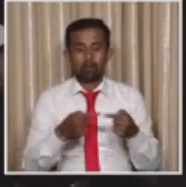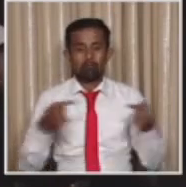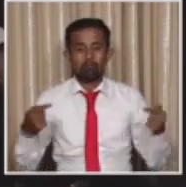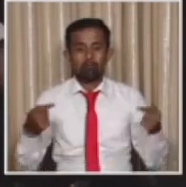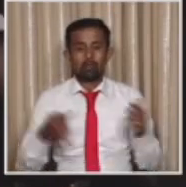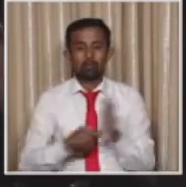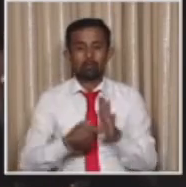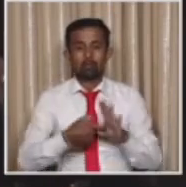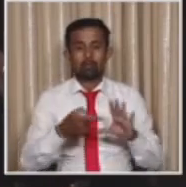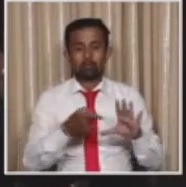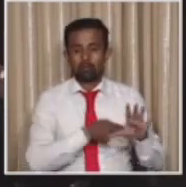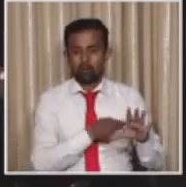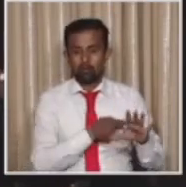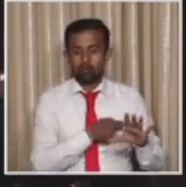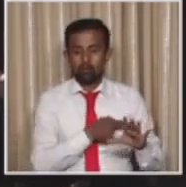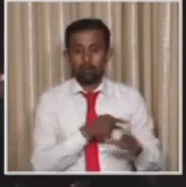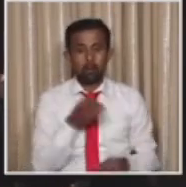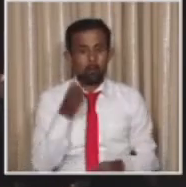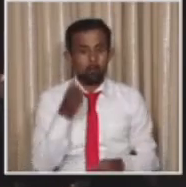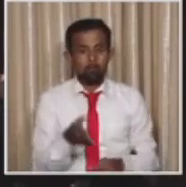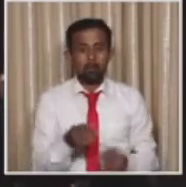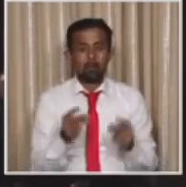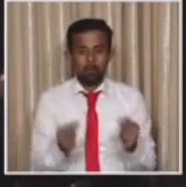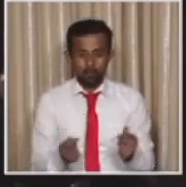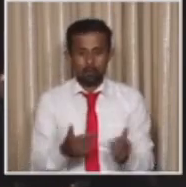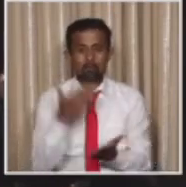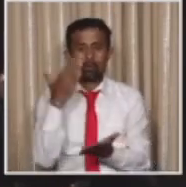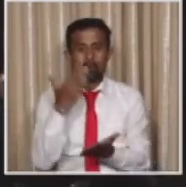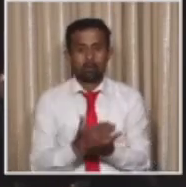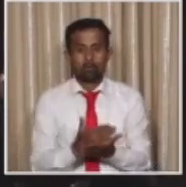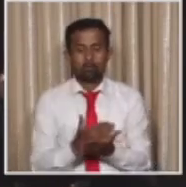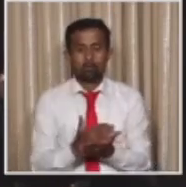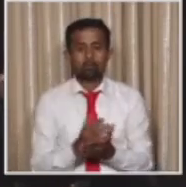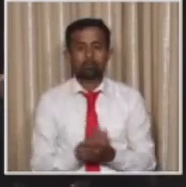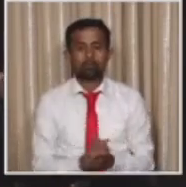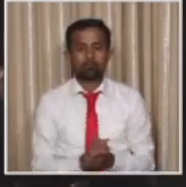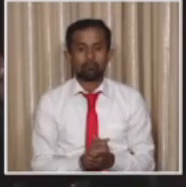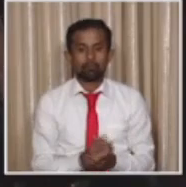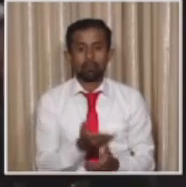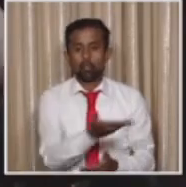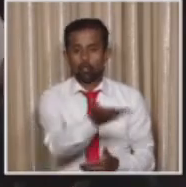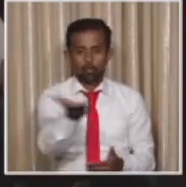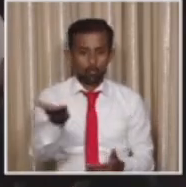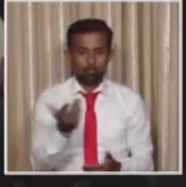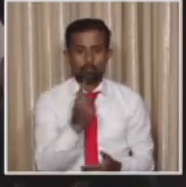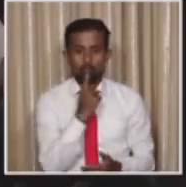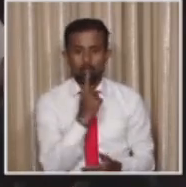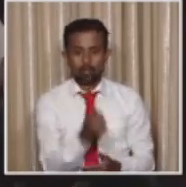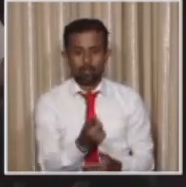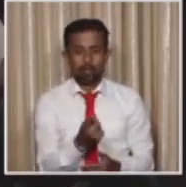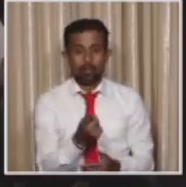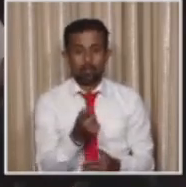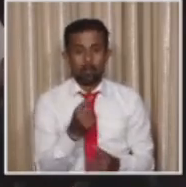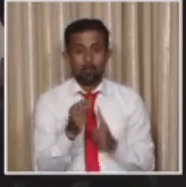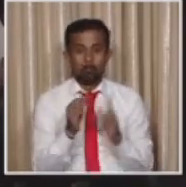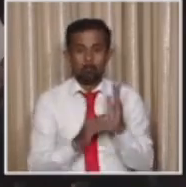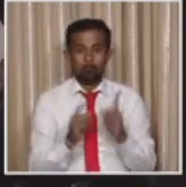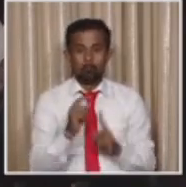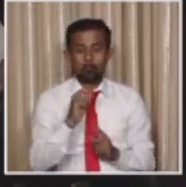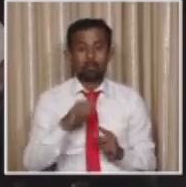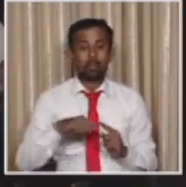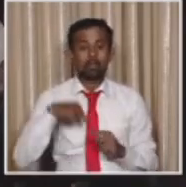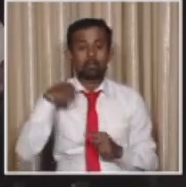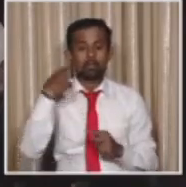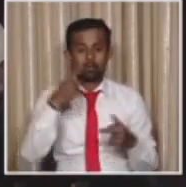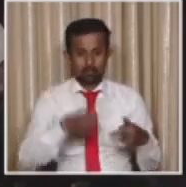හදන්නේ. ඒ නිසා මේක වහාම නතර කරන්න අපි කටයුතු කරමු කියලා. දැන් මම තමුන්නාසයට කියන්න කැමති. ගරු මූලාසාර මන්ත්‍රීතුමනි ඊළඟට දැන්